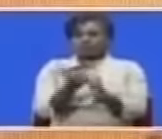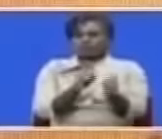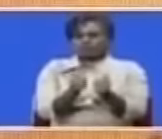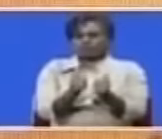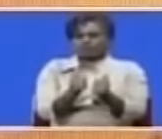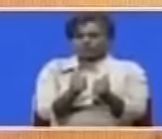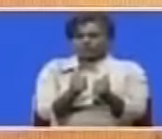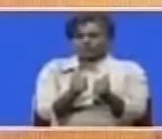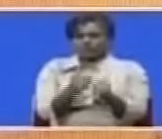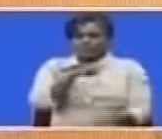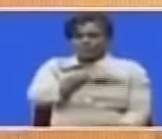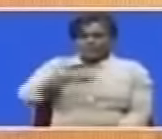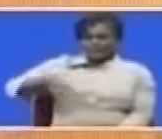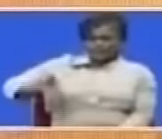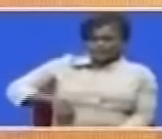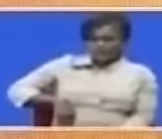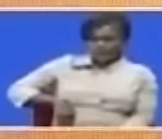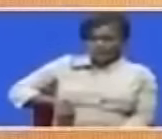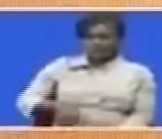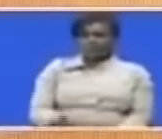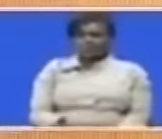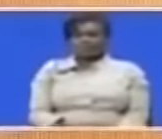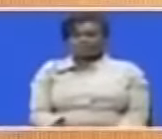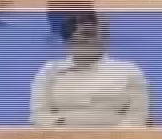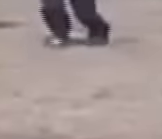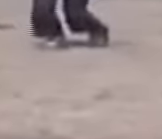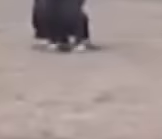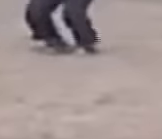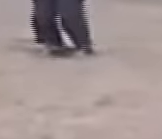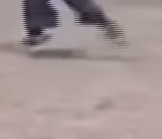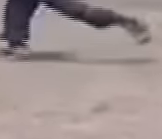kujifua ya Barcelona nchini Uhispania.